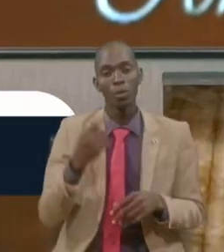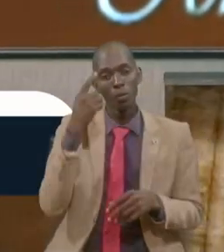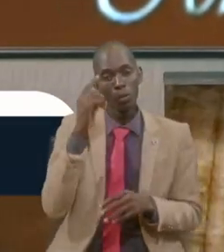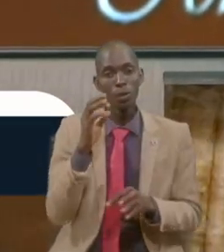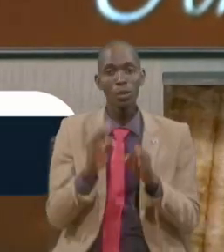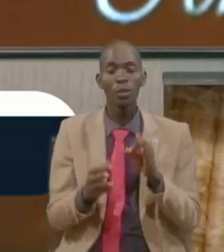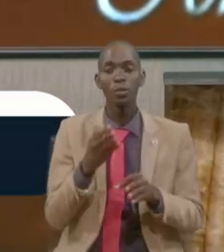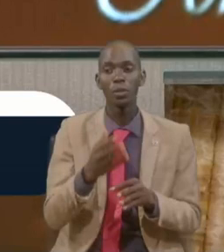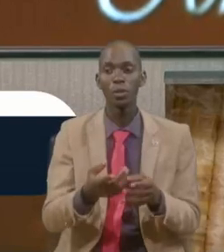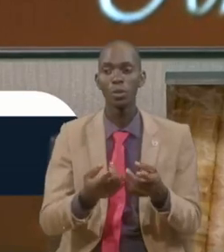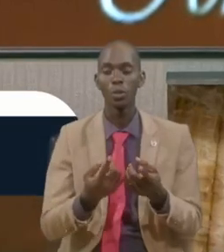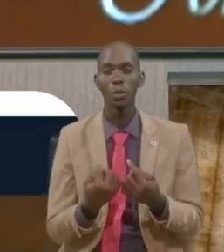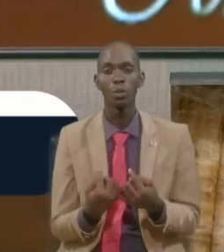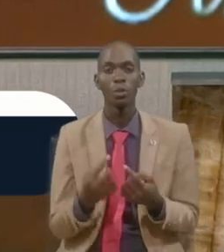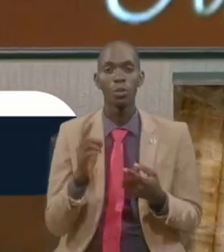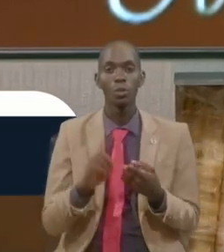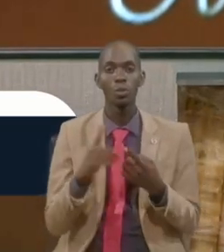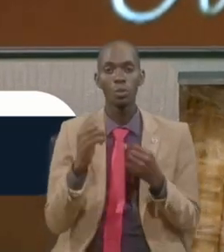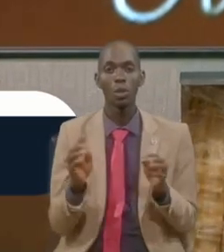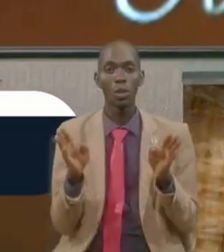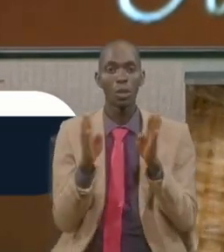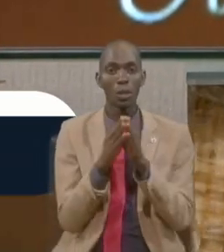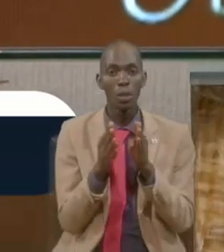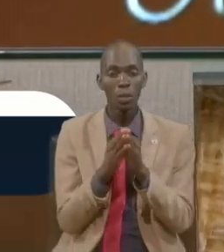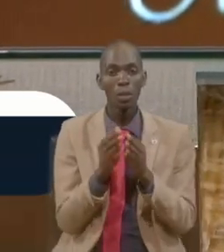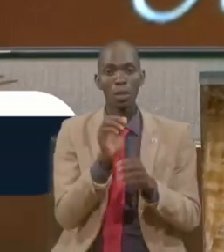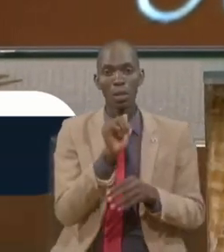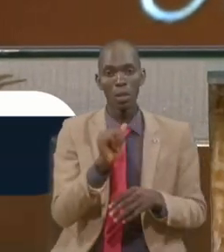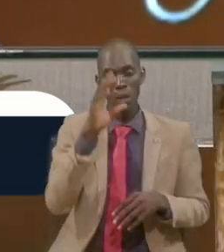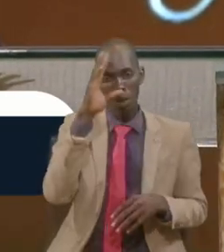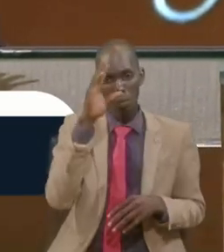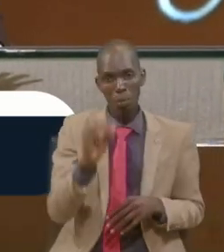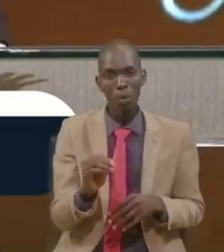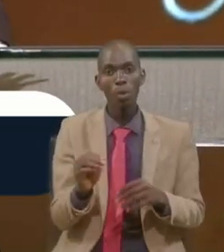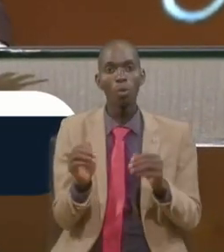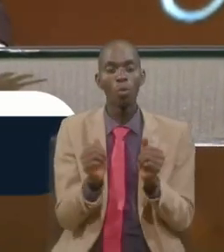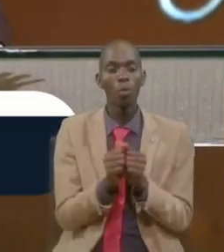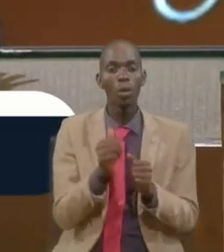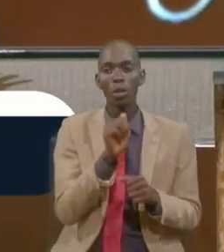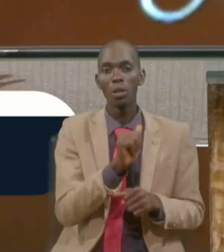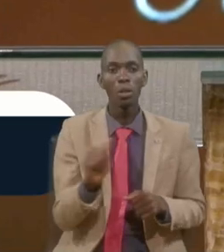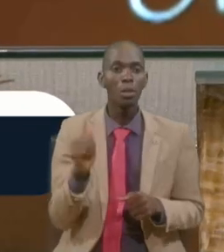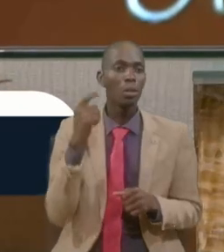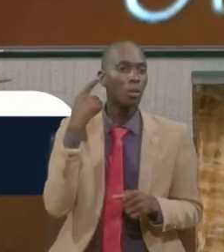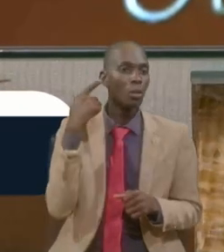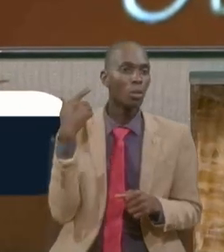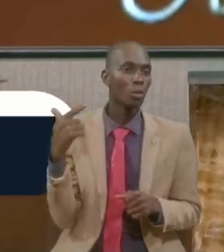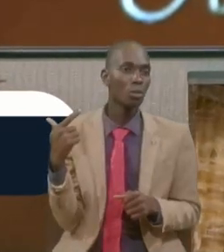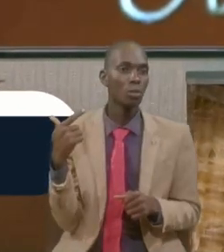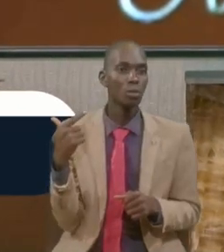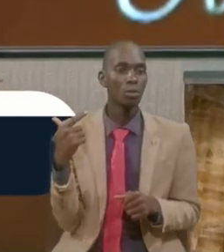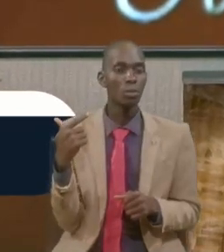Supposez en effet qu'il entre dans votre assemblée un homme avec un anneau